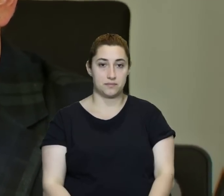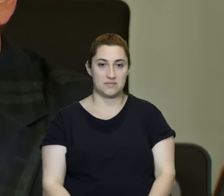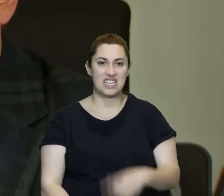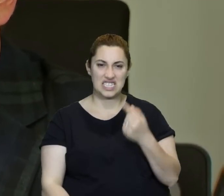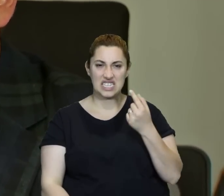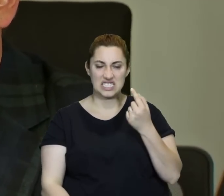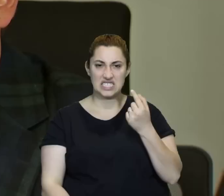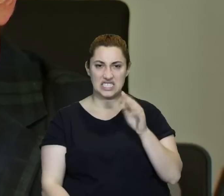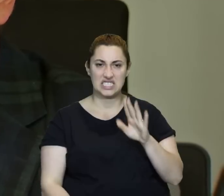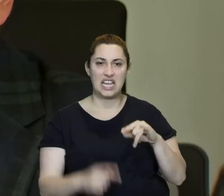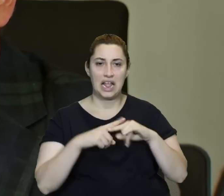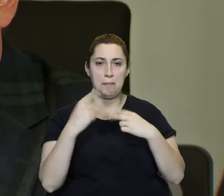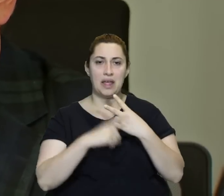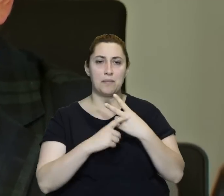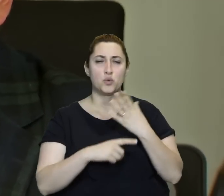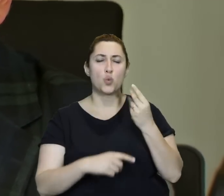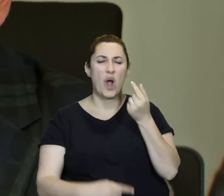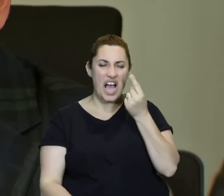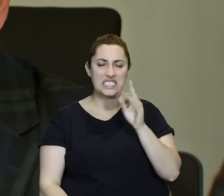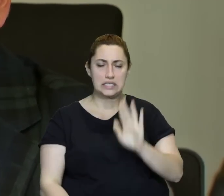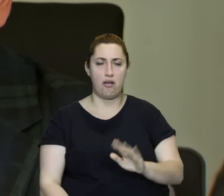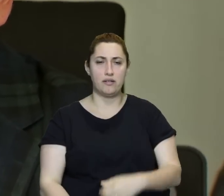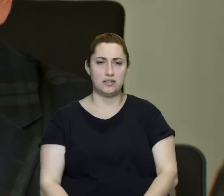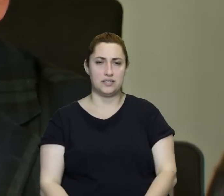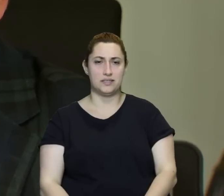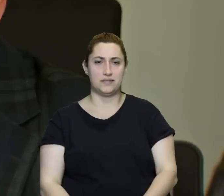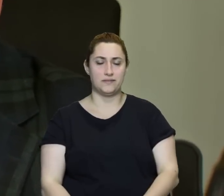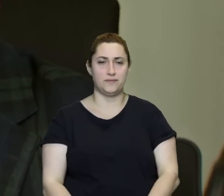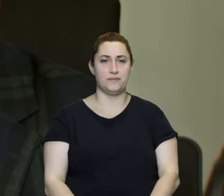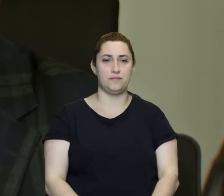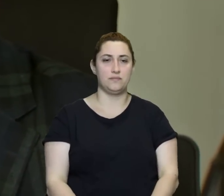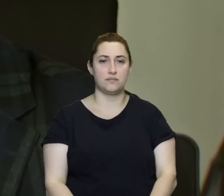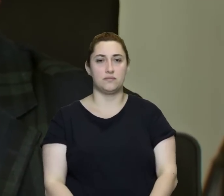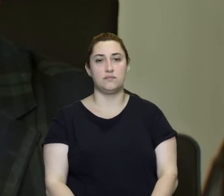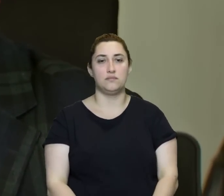Az kaldı Yeni Yılmaz. Çok az kaldı.